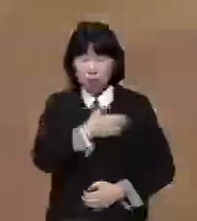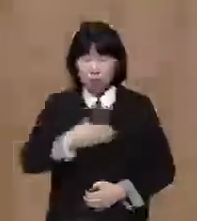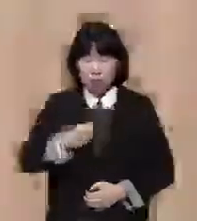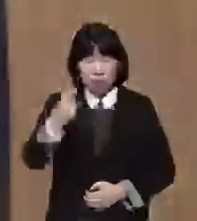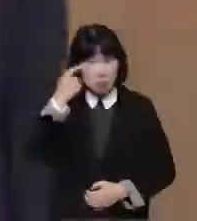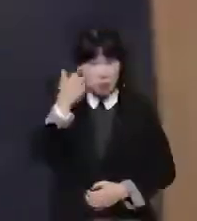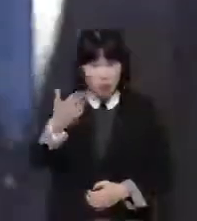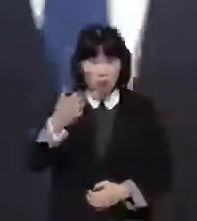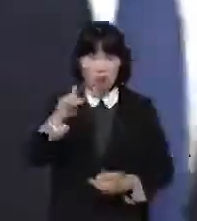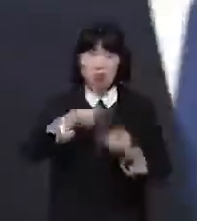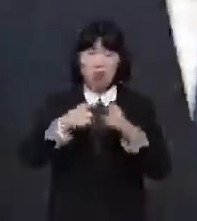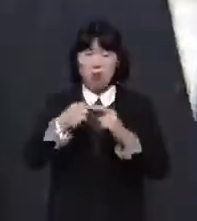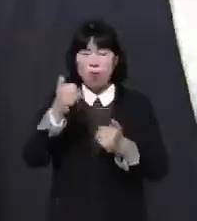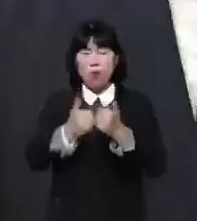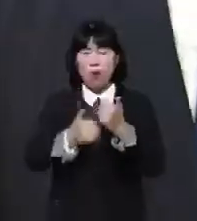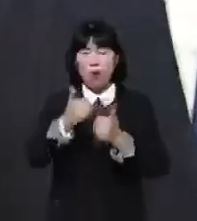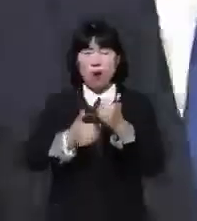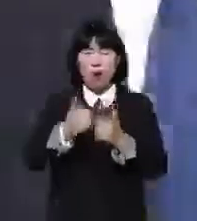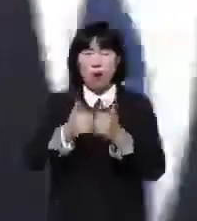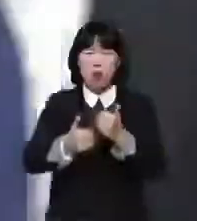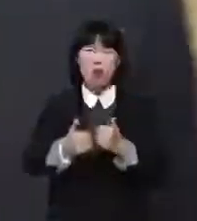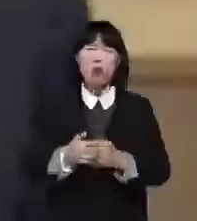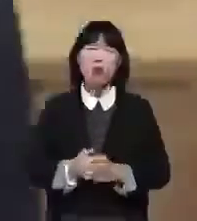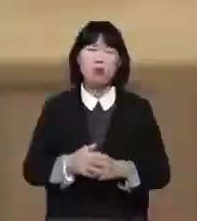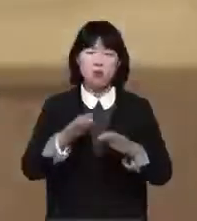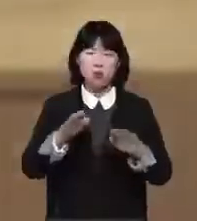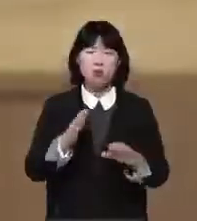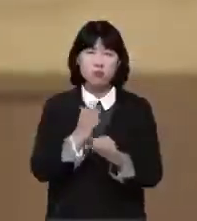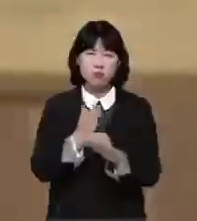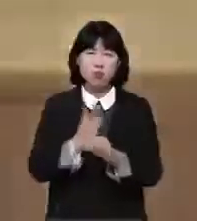또다시 불거지고 있습니다 kbc 2개 여깁니다